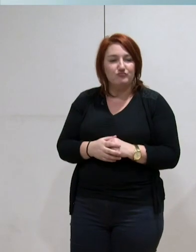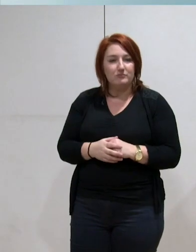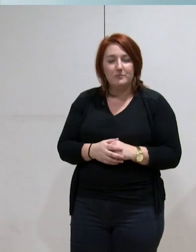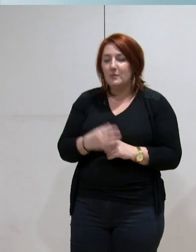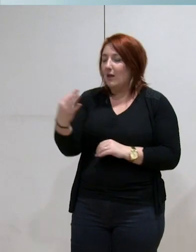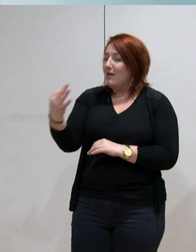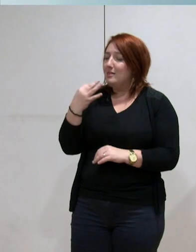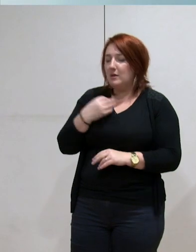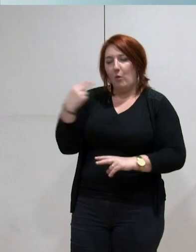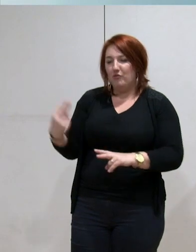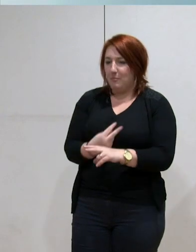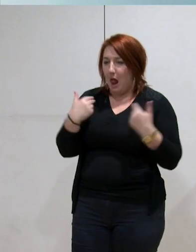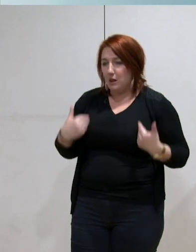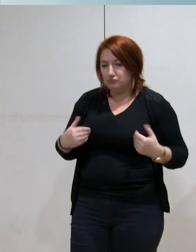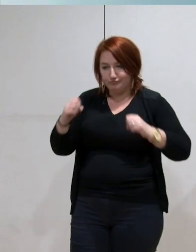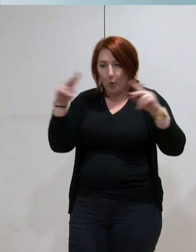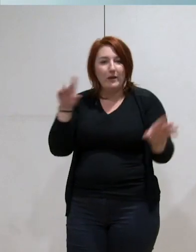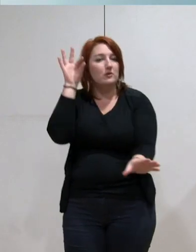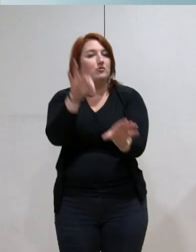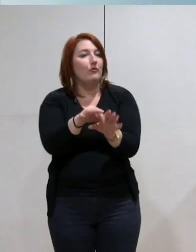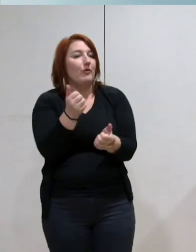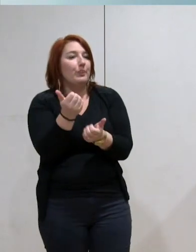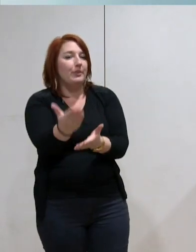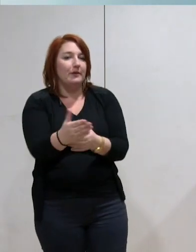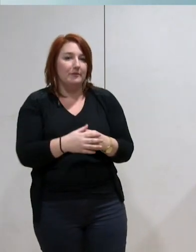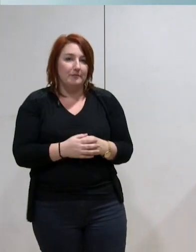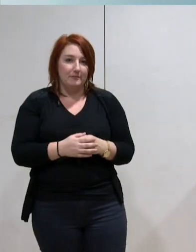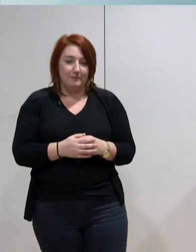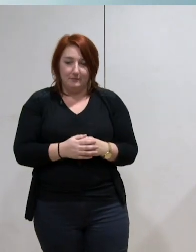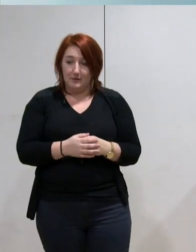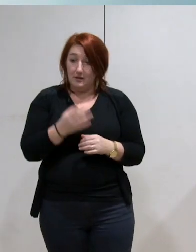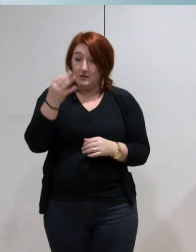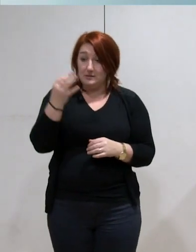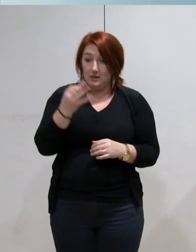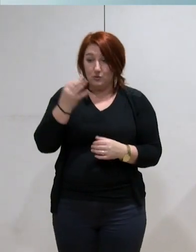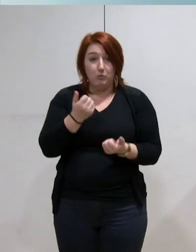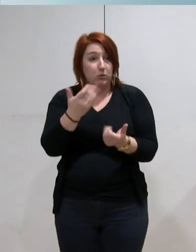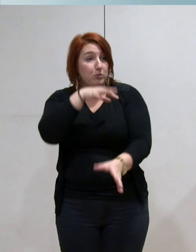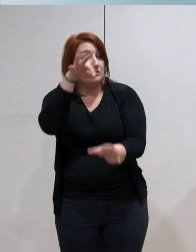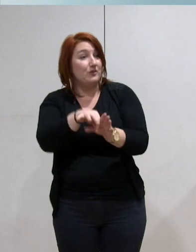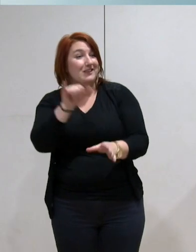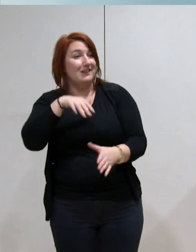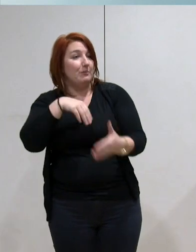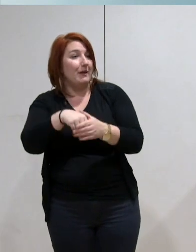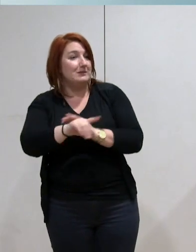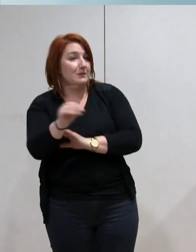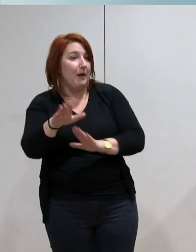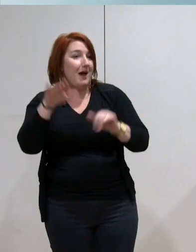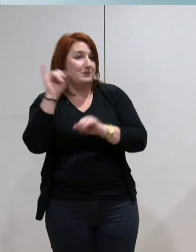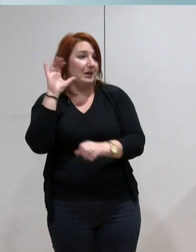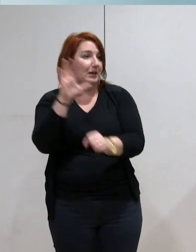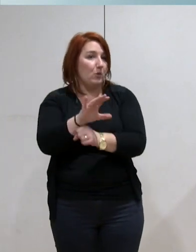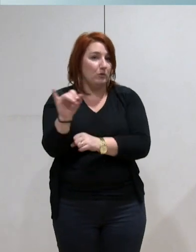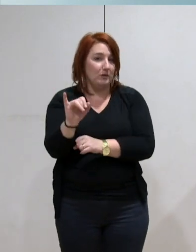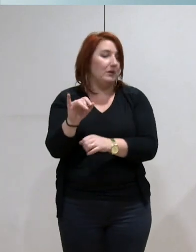nous faisons mal et donc je mets au voix ces tau qui ne prend pas part au vote qui s'abstient qui